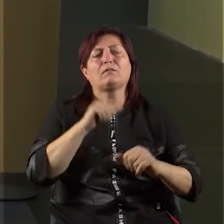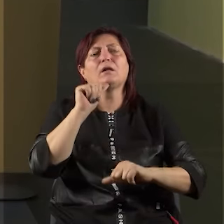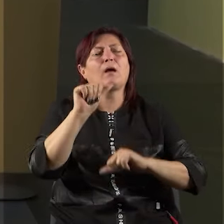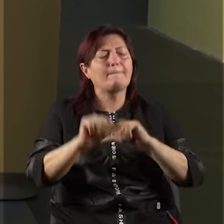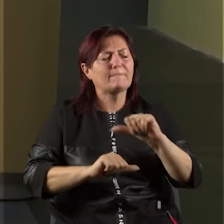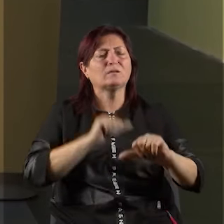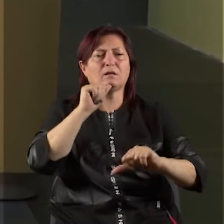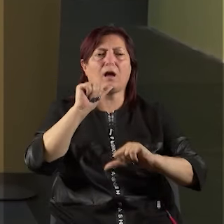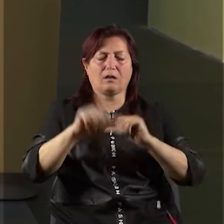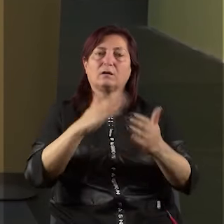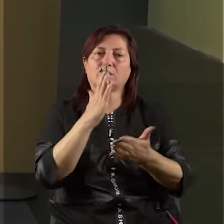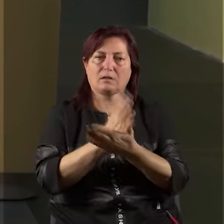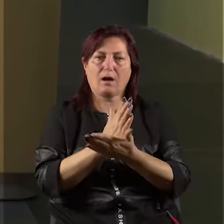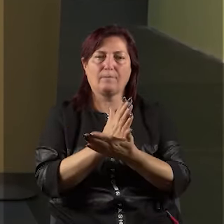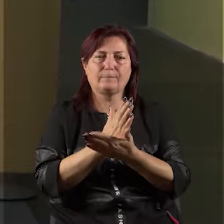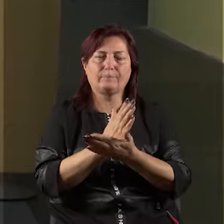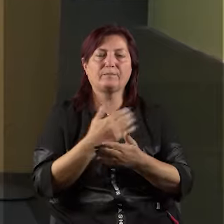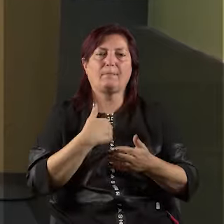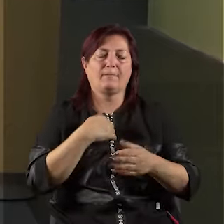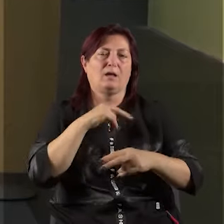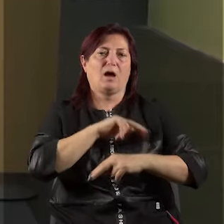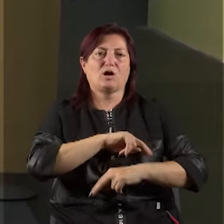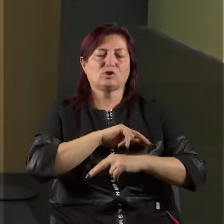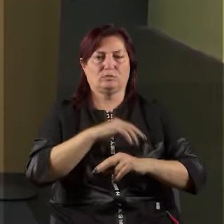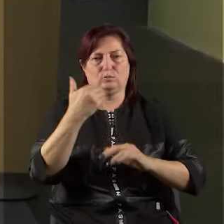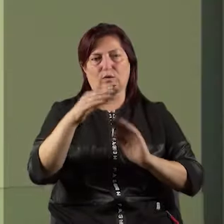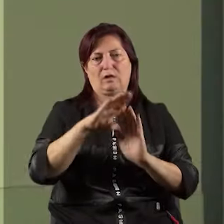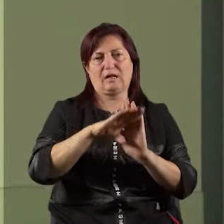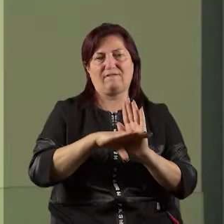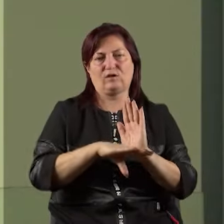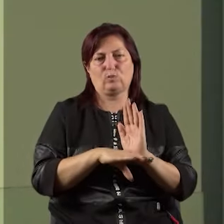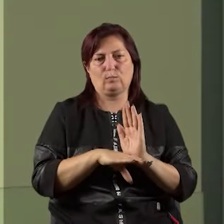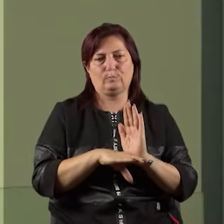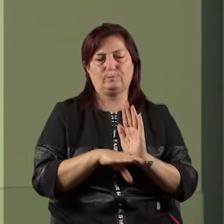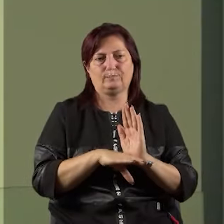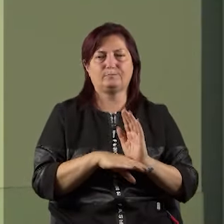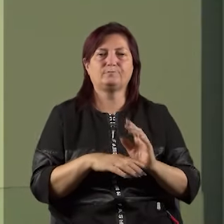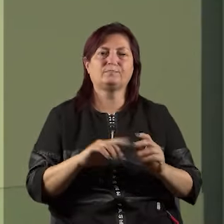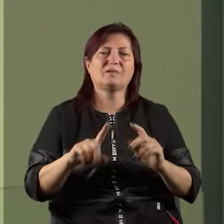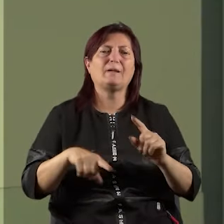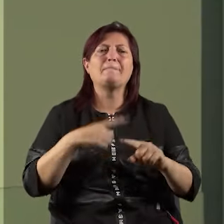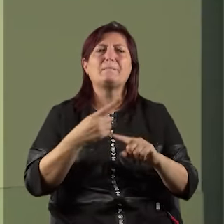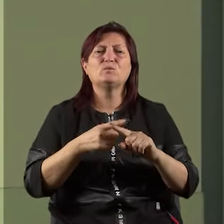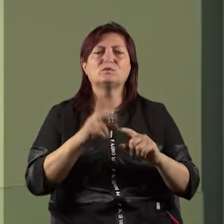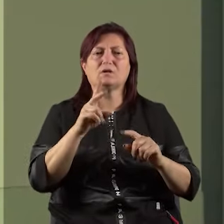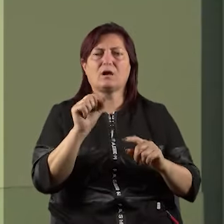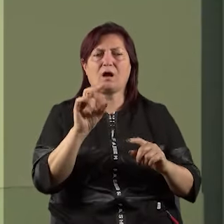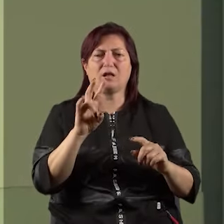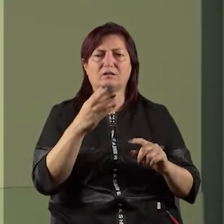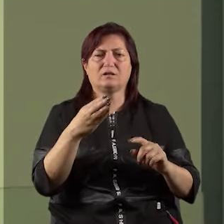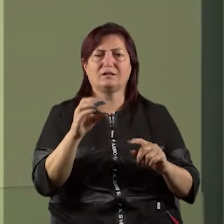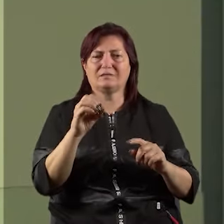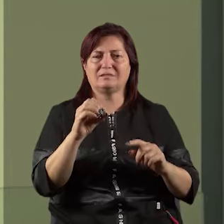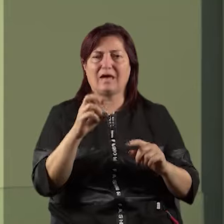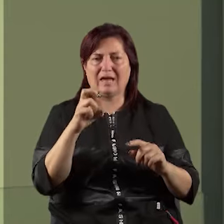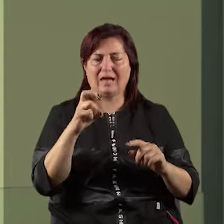կա մեր աշխատանքային գրաֆիկում։ Մյուսը կանթեղ մրցանակաբաշխությունն է, որը մայրաթորի հետ